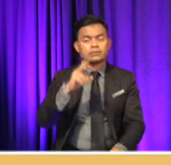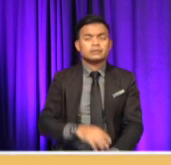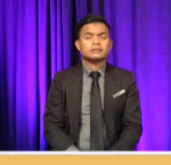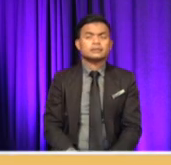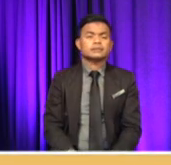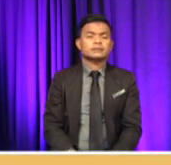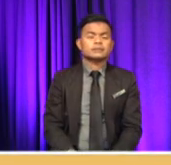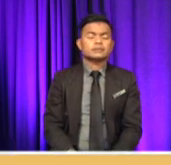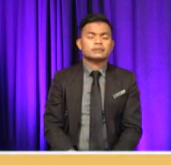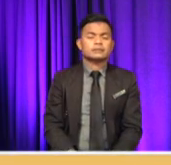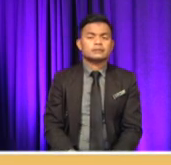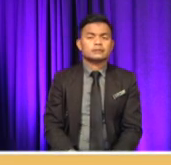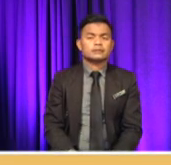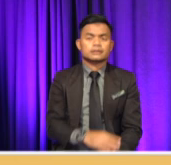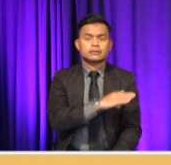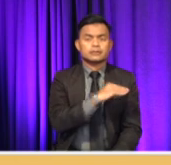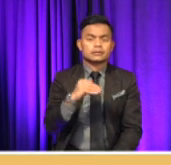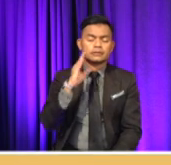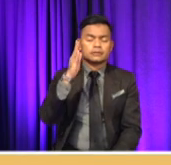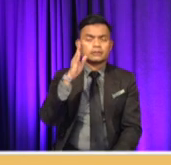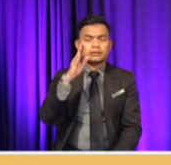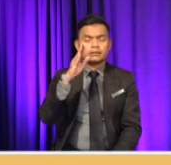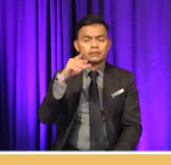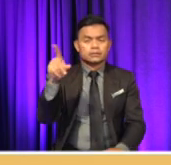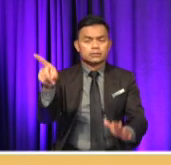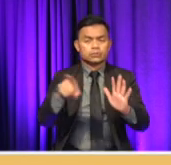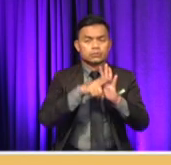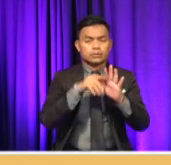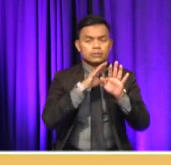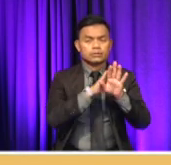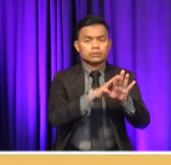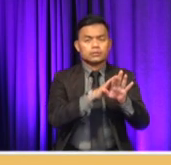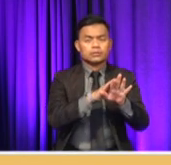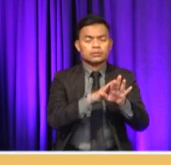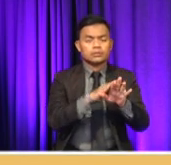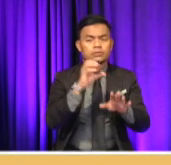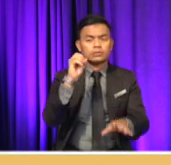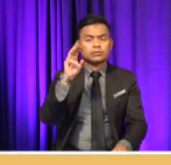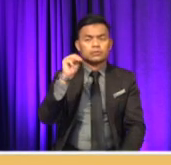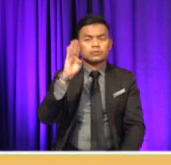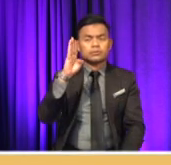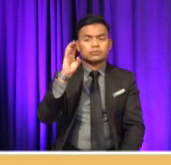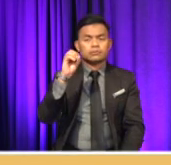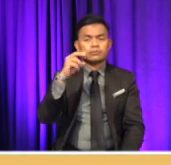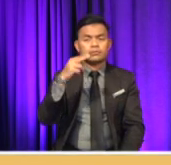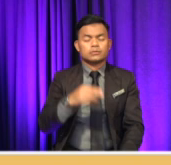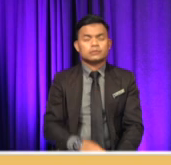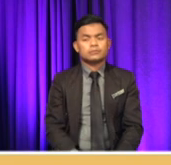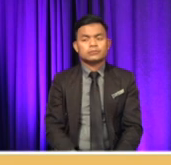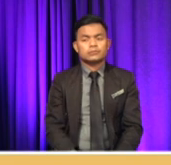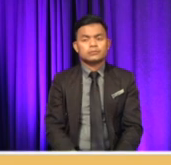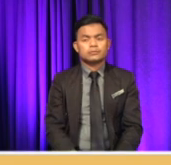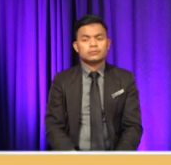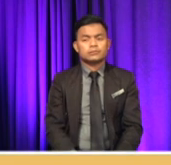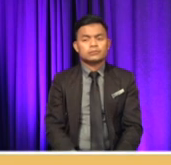dia akan menolak umbuh ke dalam Oke jadi dia tidak dapat menolak produk Oke jadi udah deh